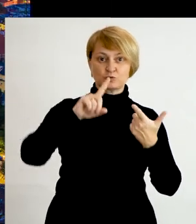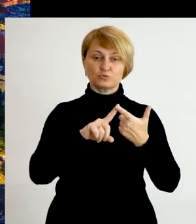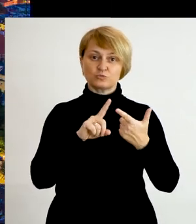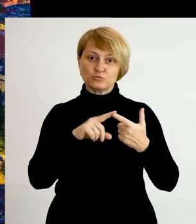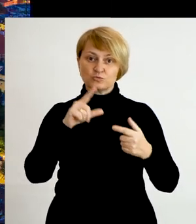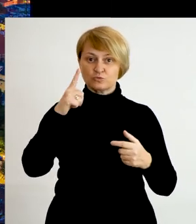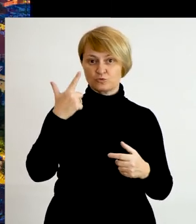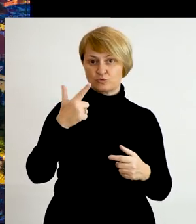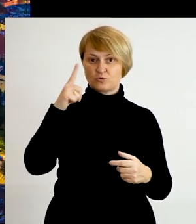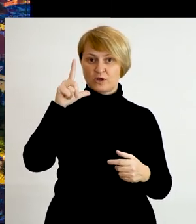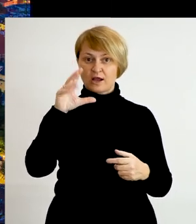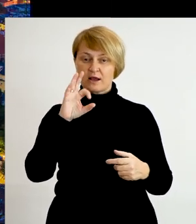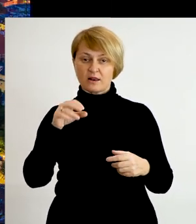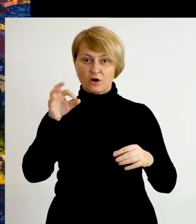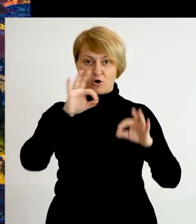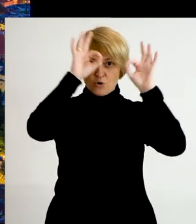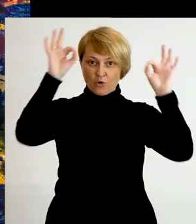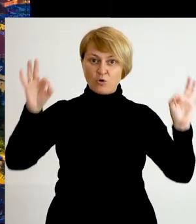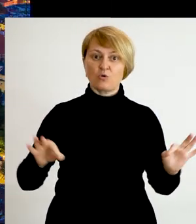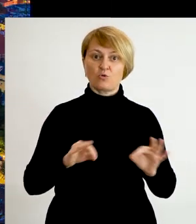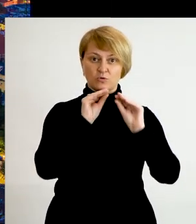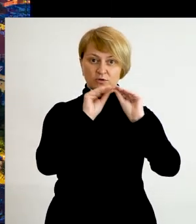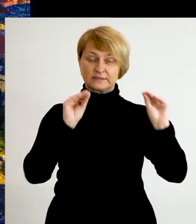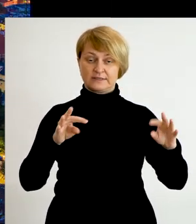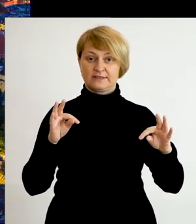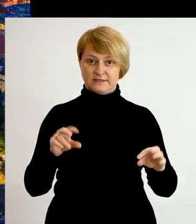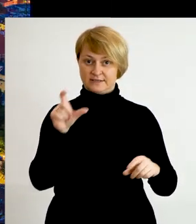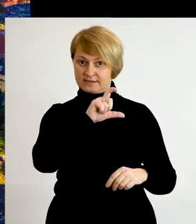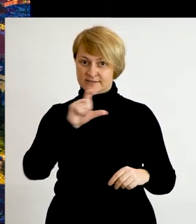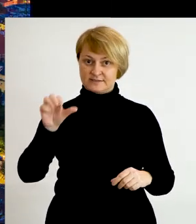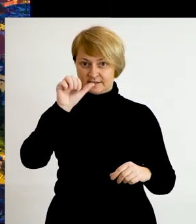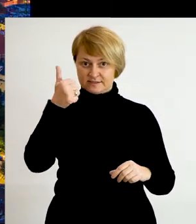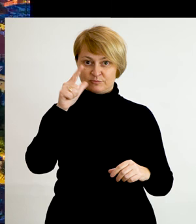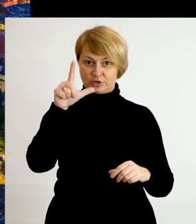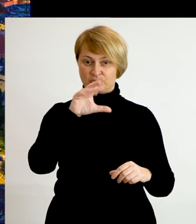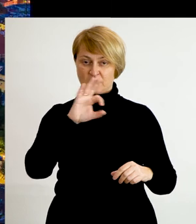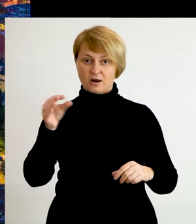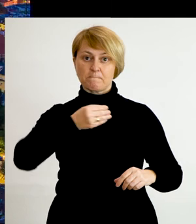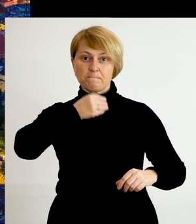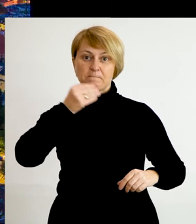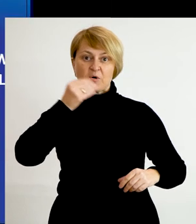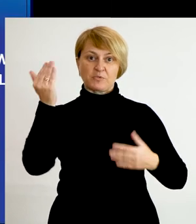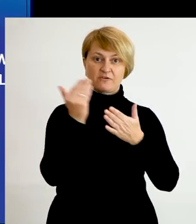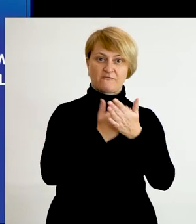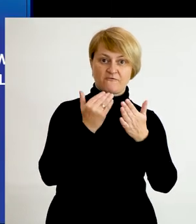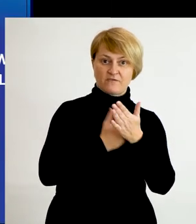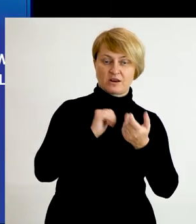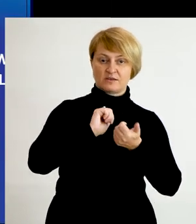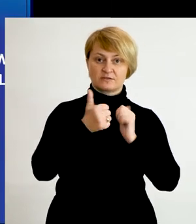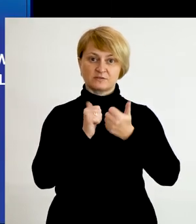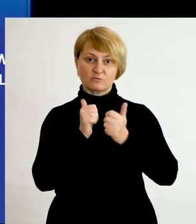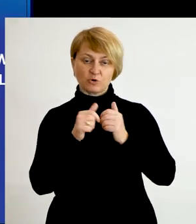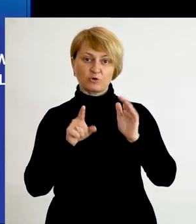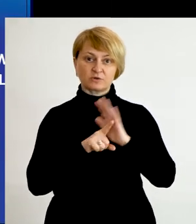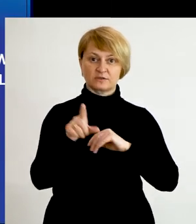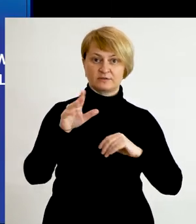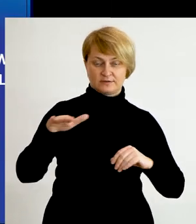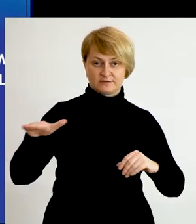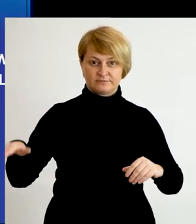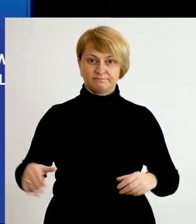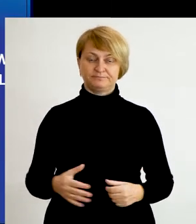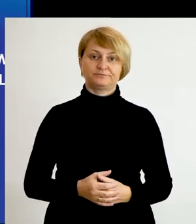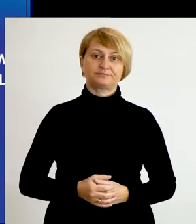drugim liceum ogólnokształcącym. Przychodzi czas na pierwsze liceum, poprawiamy warunki uprawiania sportu przez